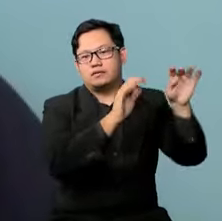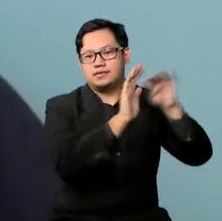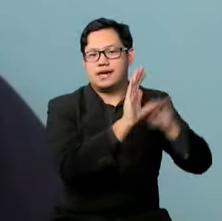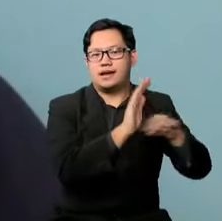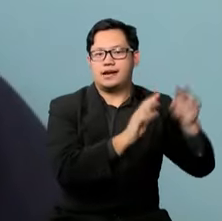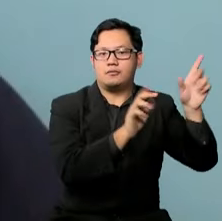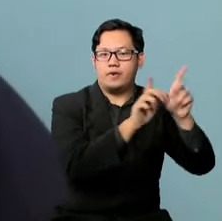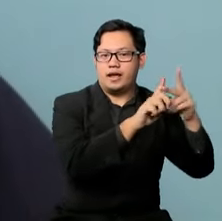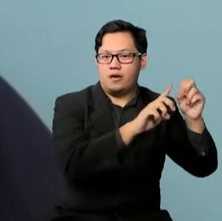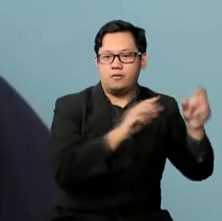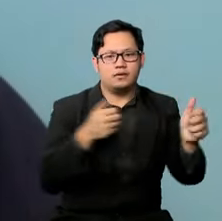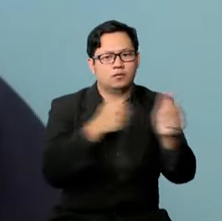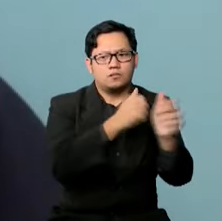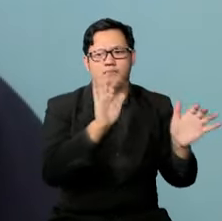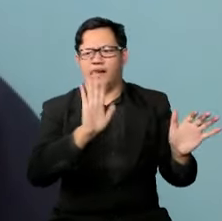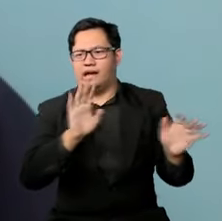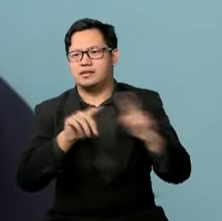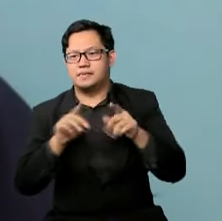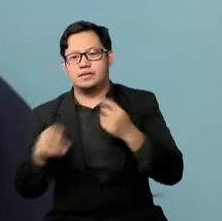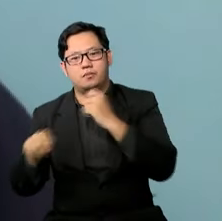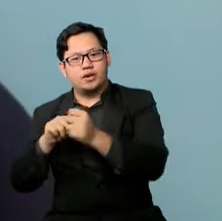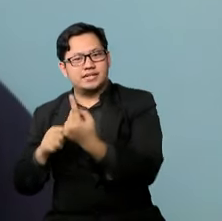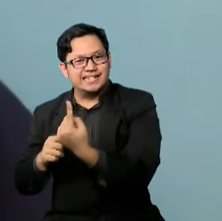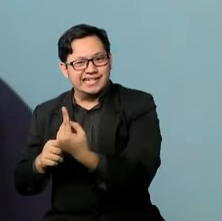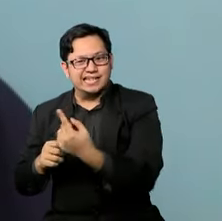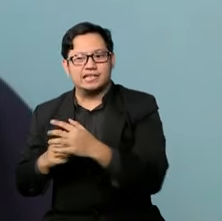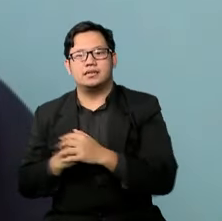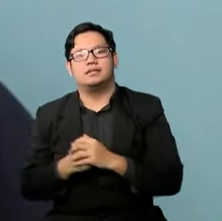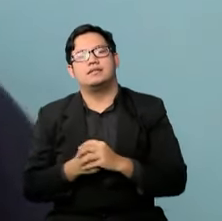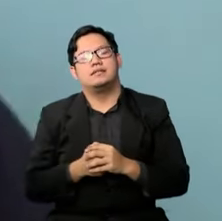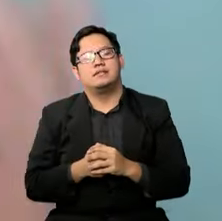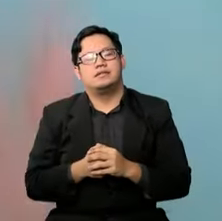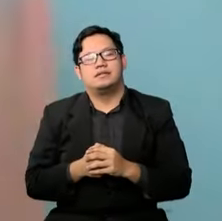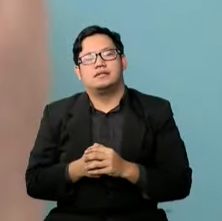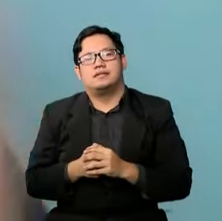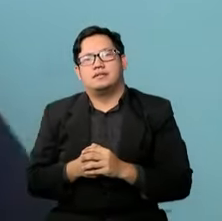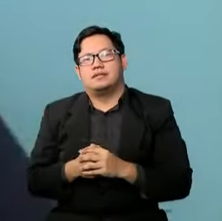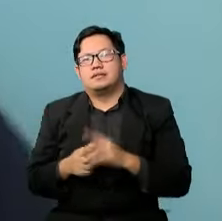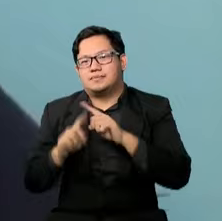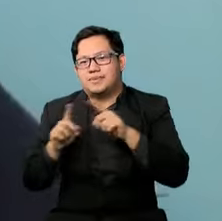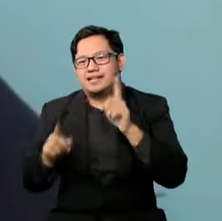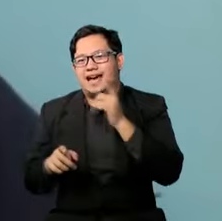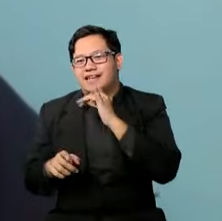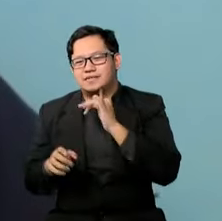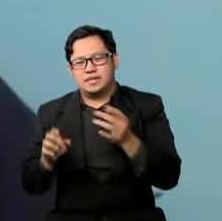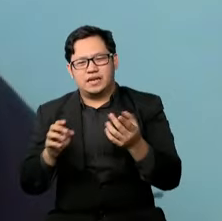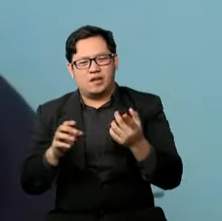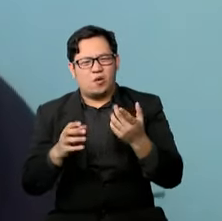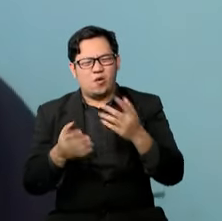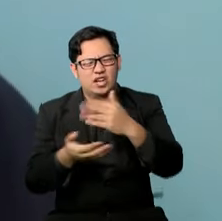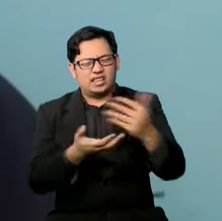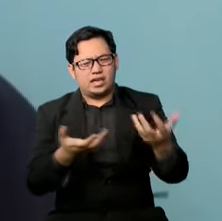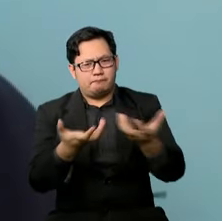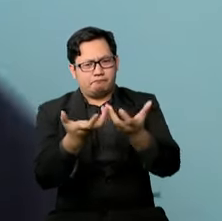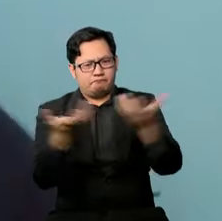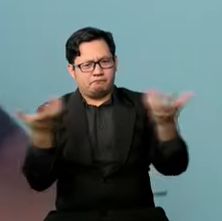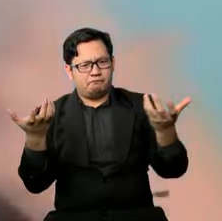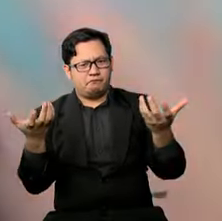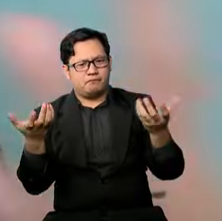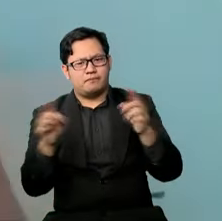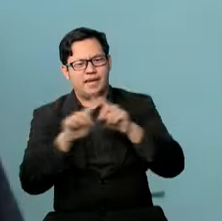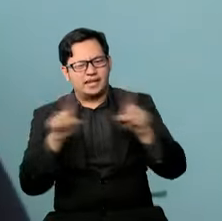dan enggak apa-apa Steve gitu jadi air memang ada ada perbedaan tetapi inti